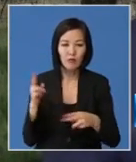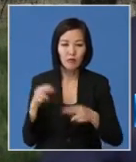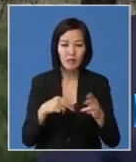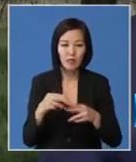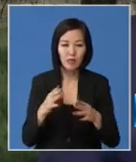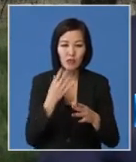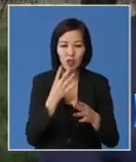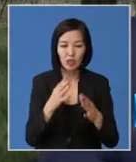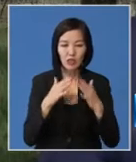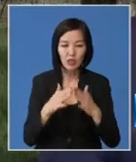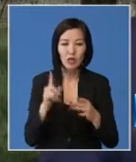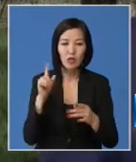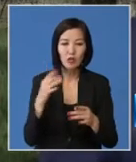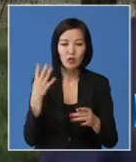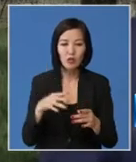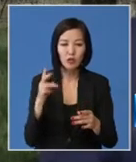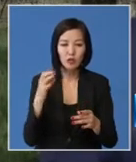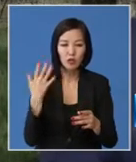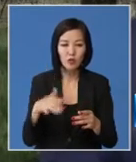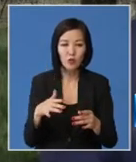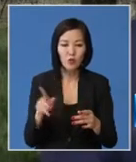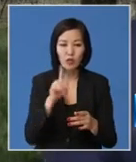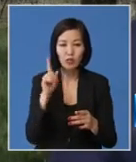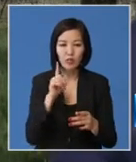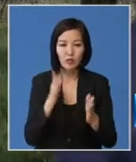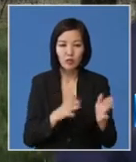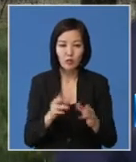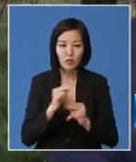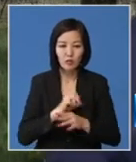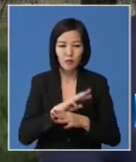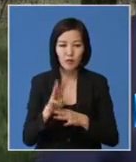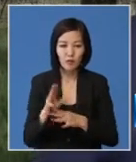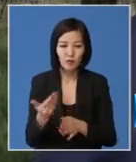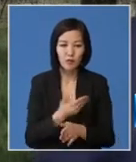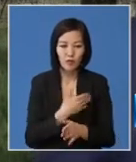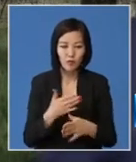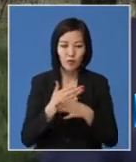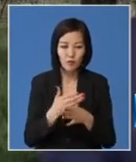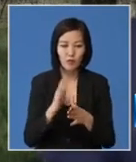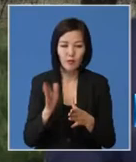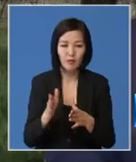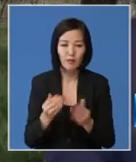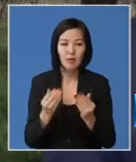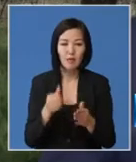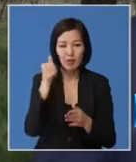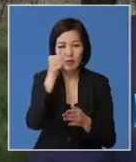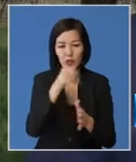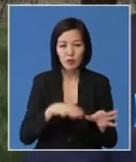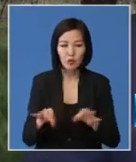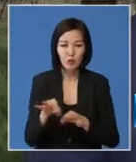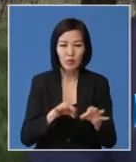жылыжайға 140-150 баланы тұрақты түрде жұмыспен қамтуға ықтимал етсек. Бұл биылғы жылға ол